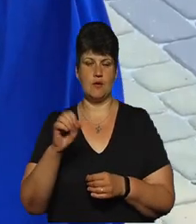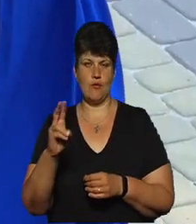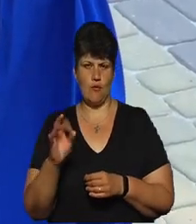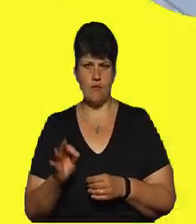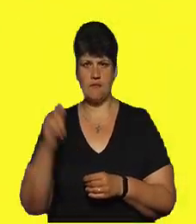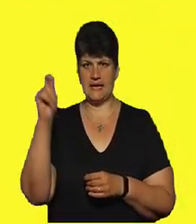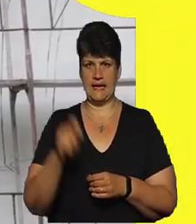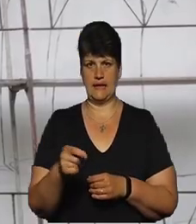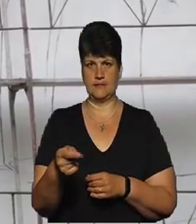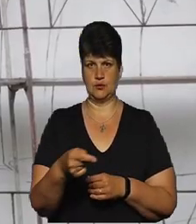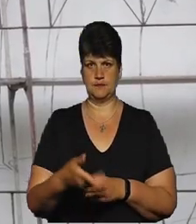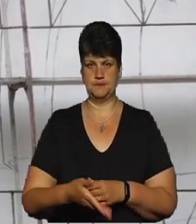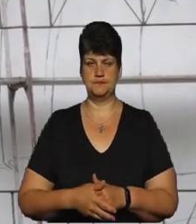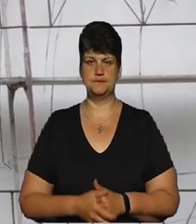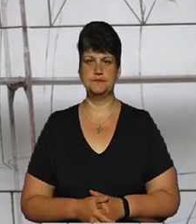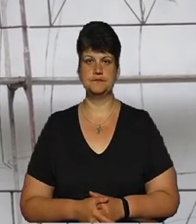Тернополя.